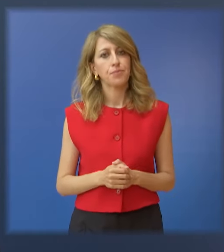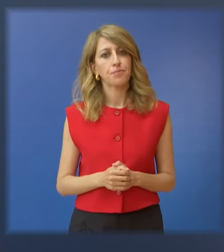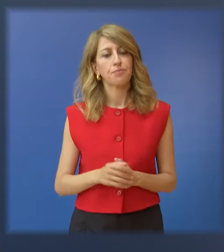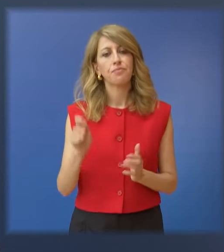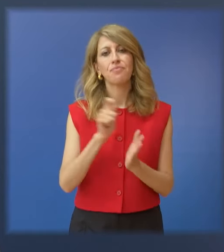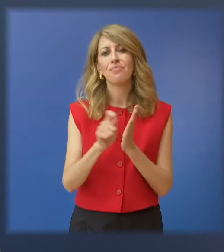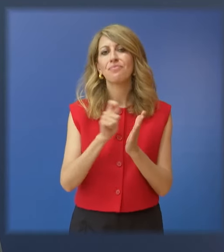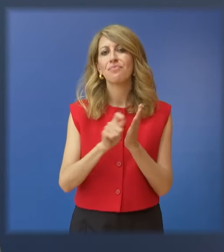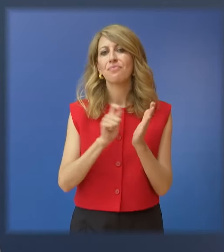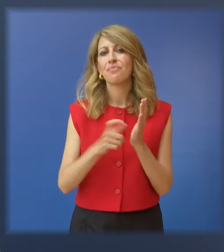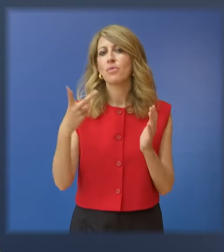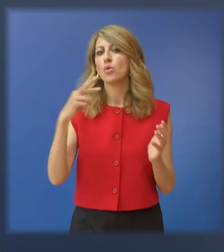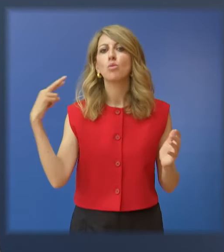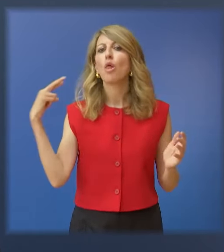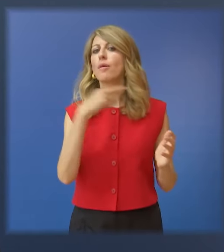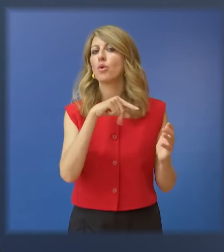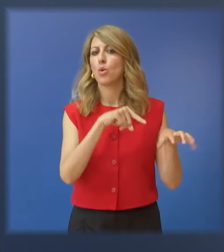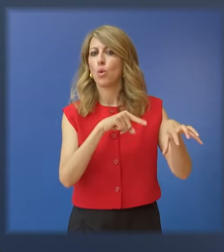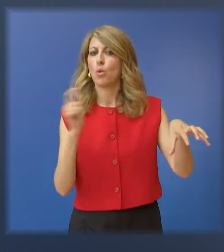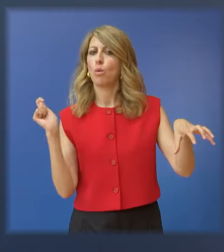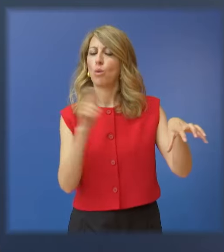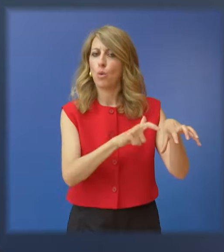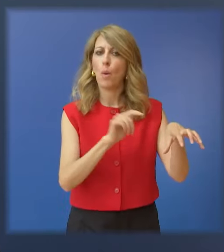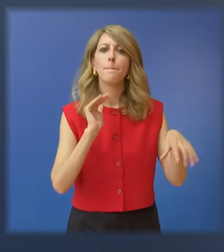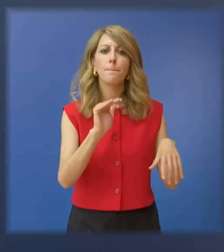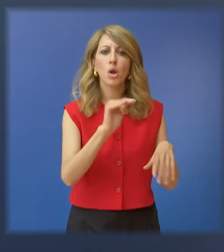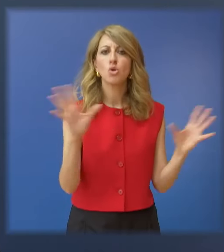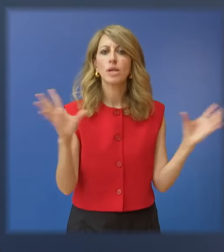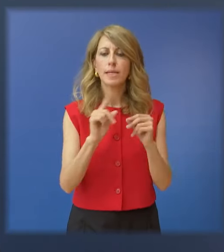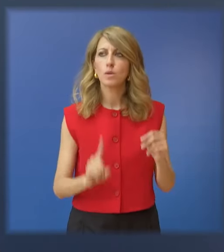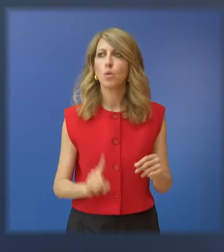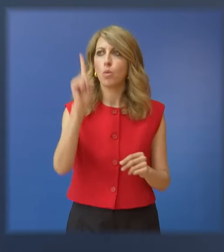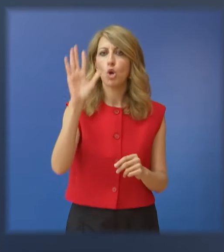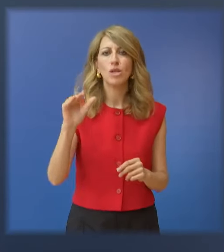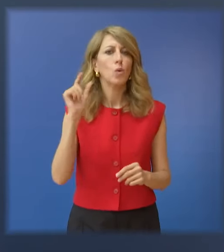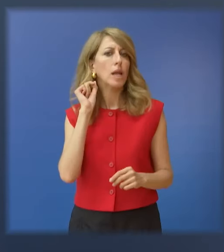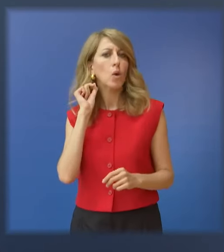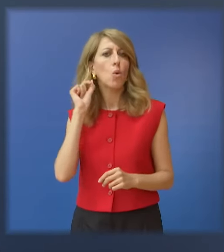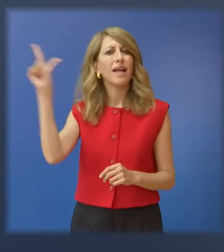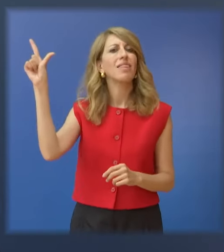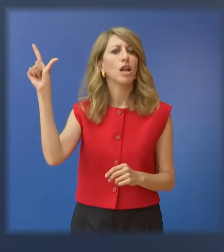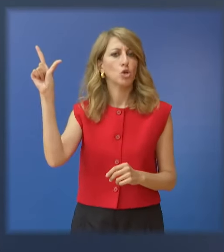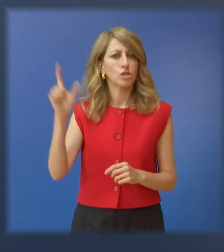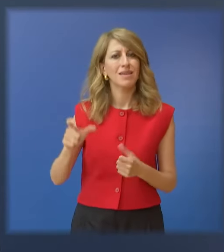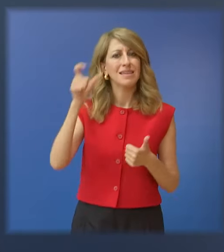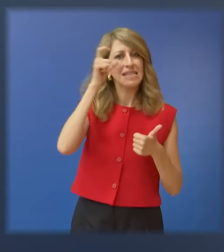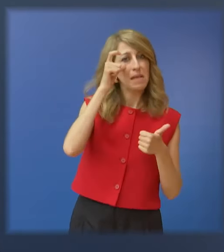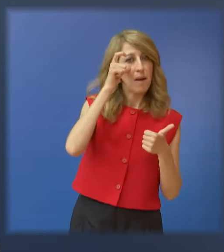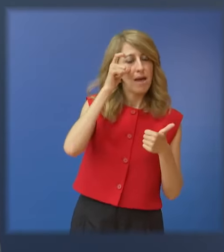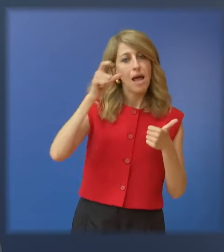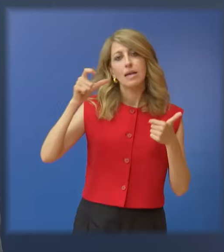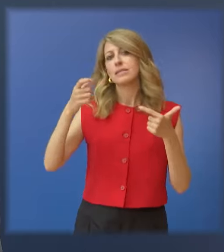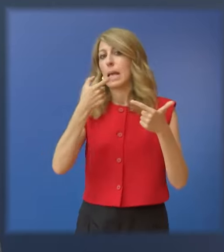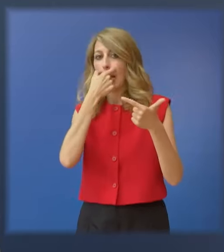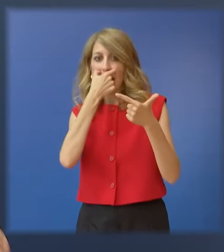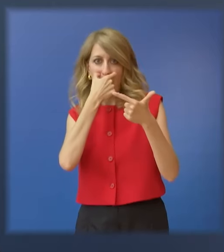συνάντηση στην εκδήλωση που θα πραγματοποιηθεί την 1η ιουλίου και θα μιλήσουν οι κύριοι οι κύριοι σαμαράς και καραμανλής εντάξει